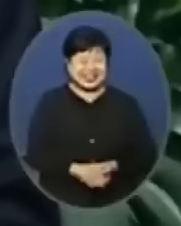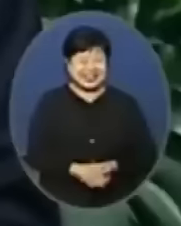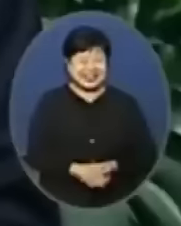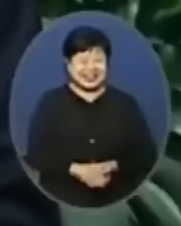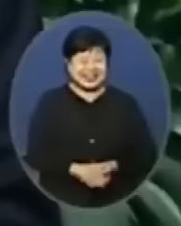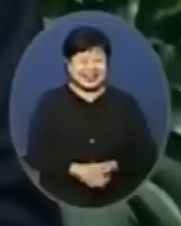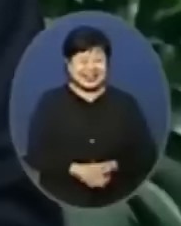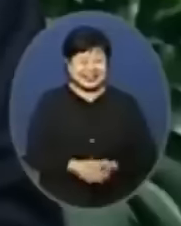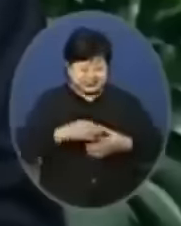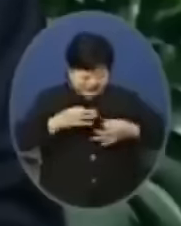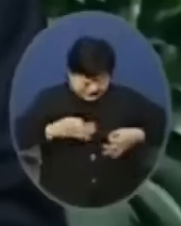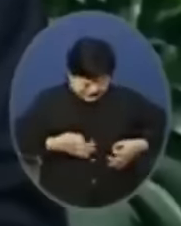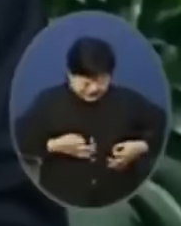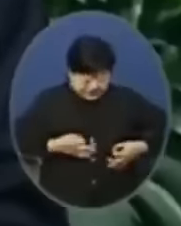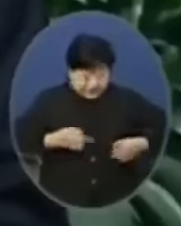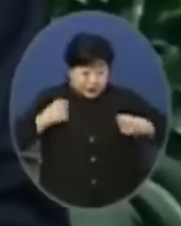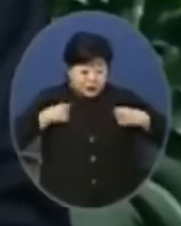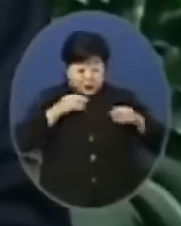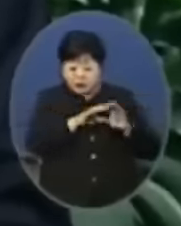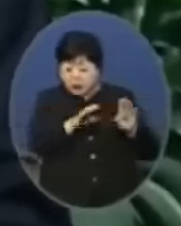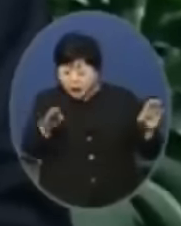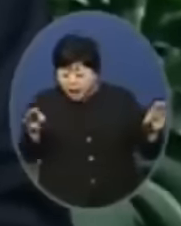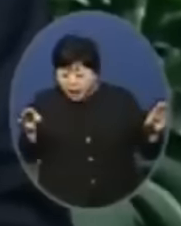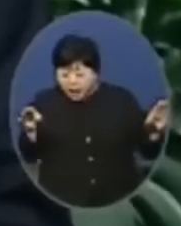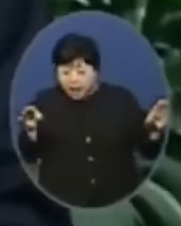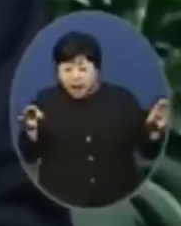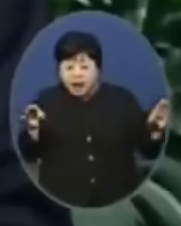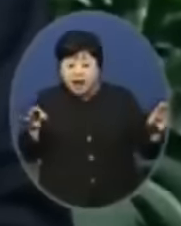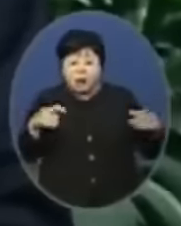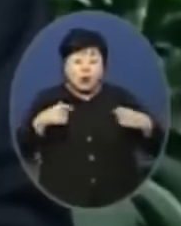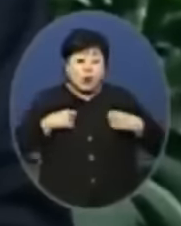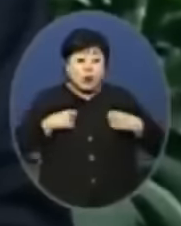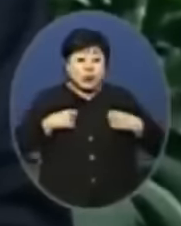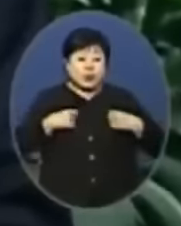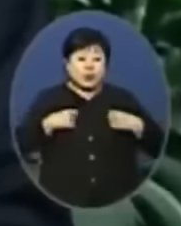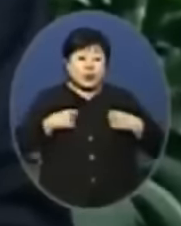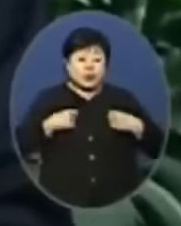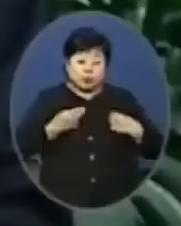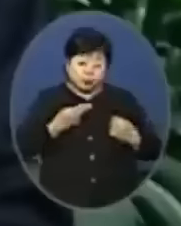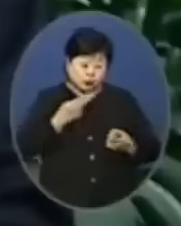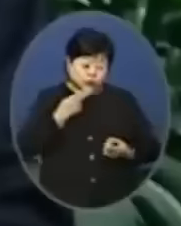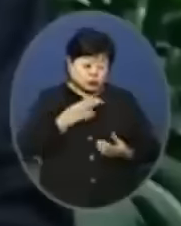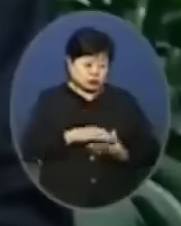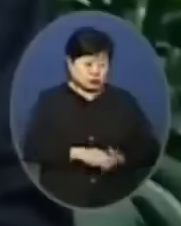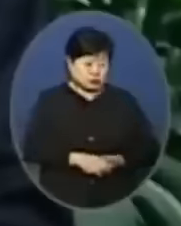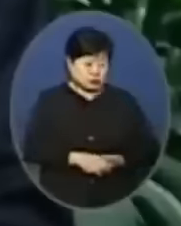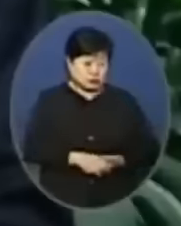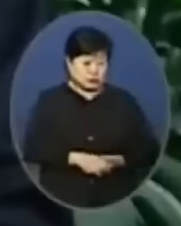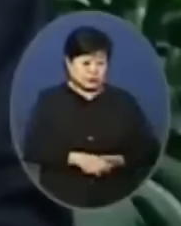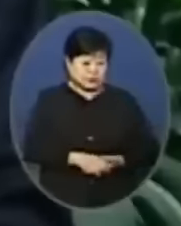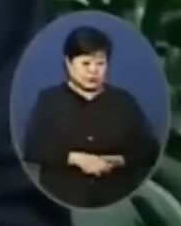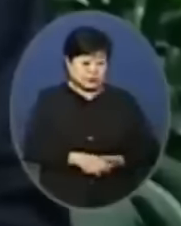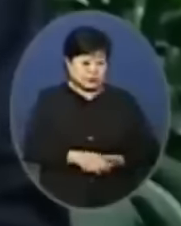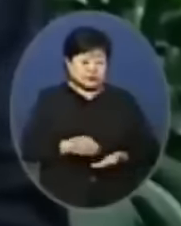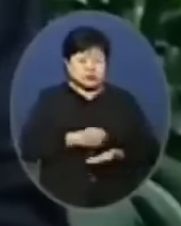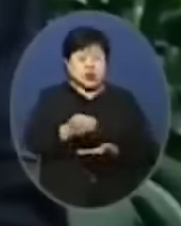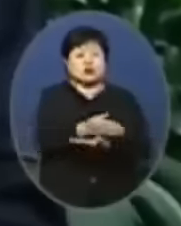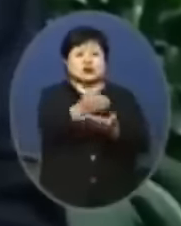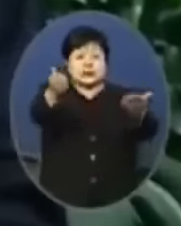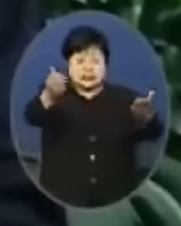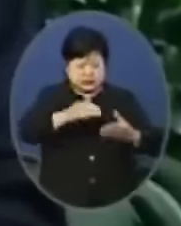그러나 저 자신 옷장을 열어보면 내 입던 옷이 너무 많아요. 그거 나누어야 돼요.